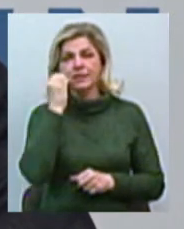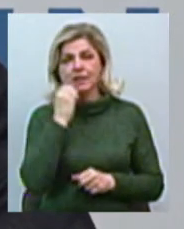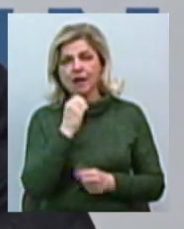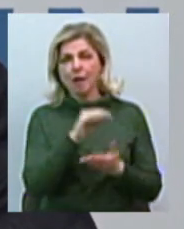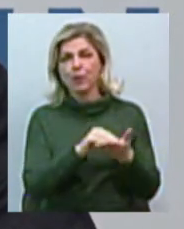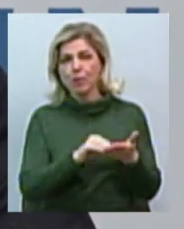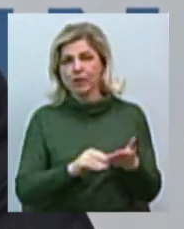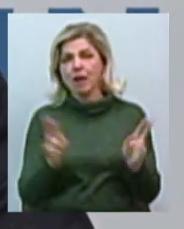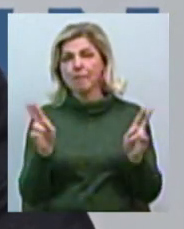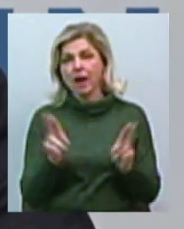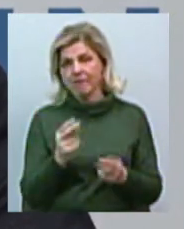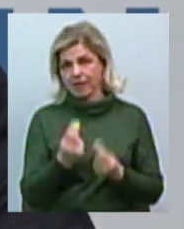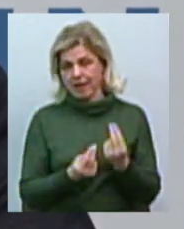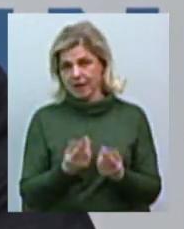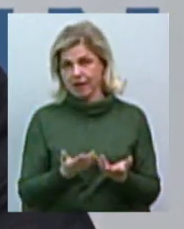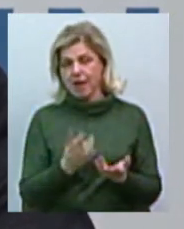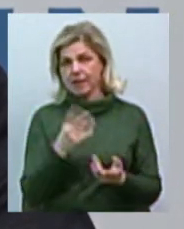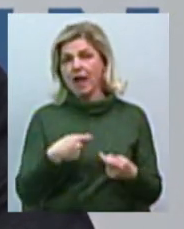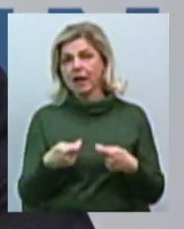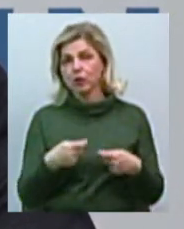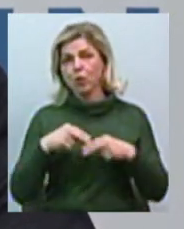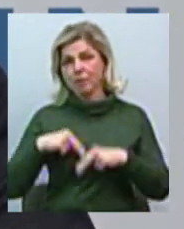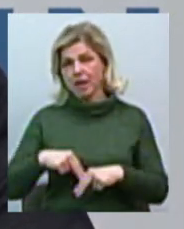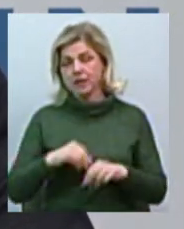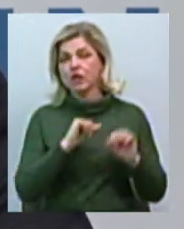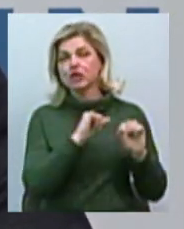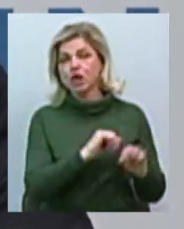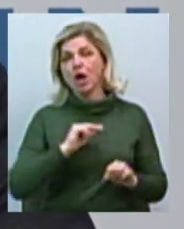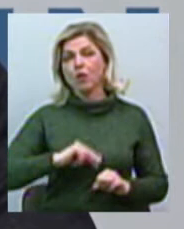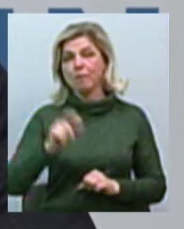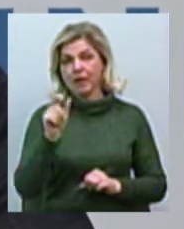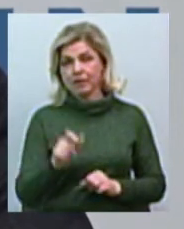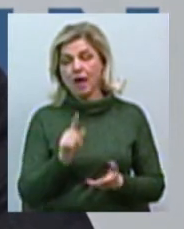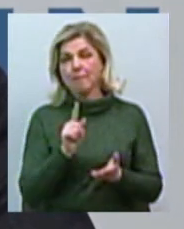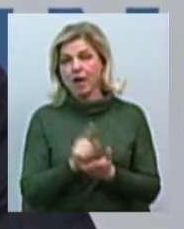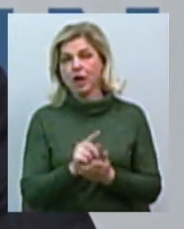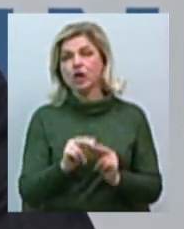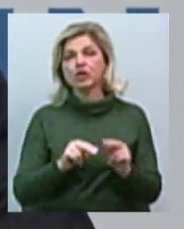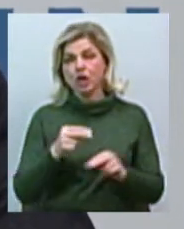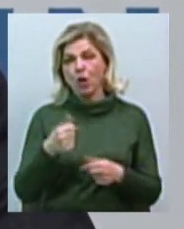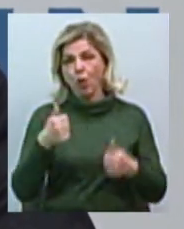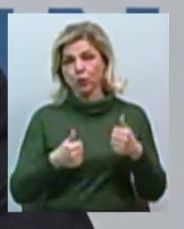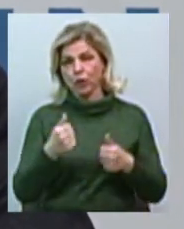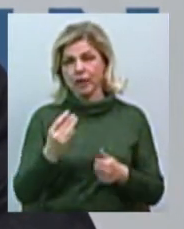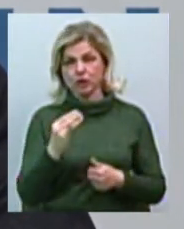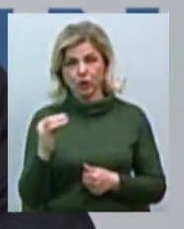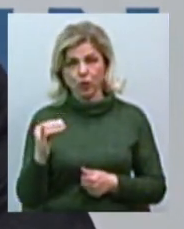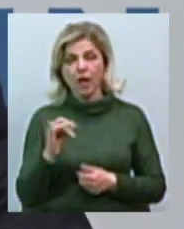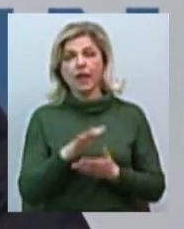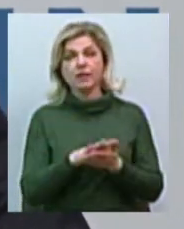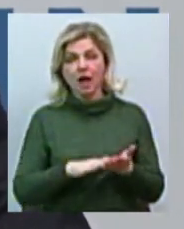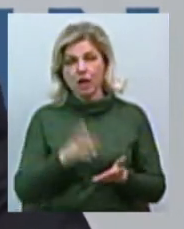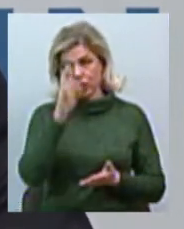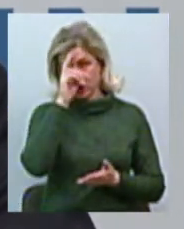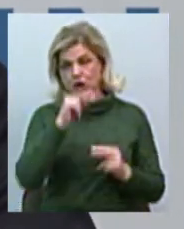прописання правил гри на ринку праці? Захищати робітника ми маємо через конкуренцію. І далі Державна